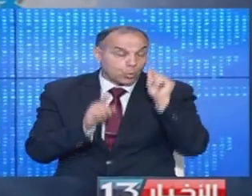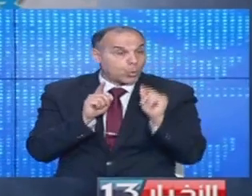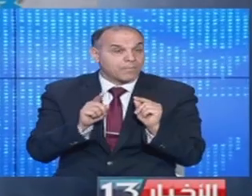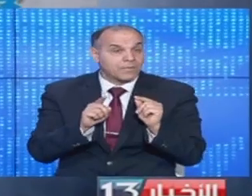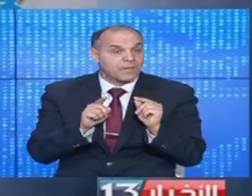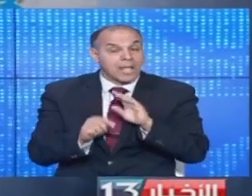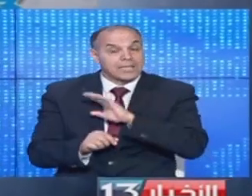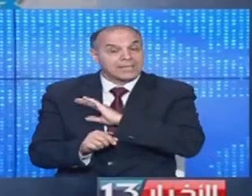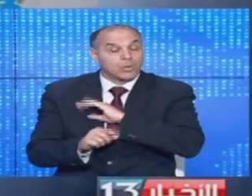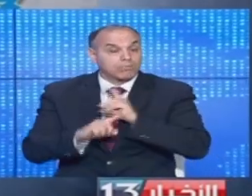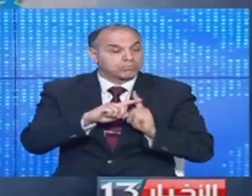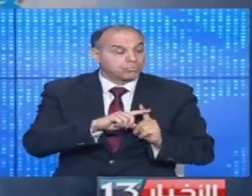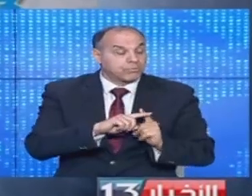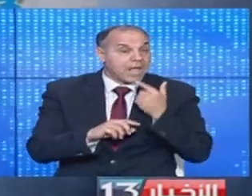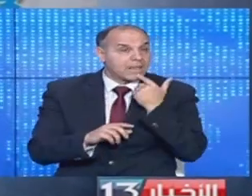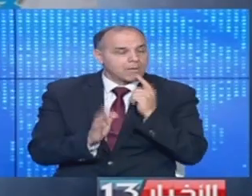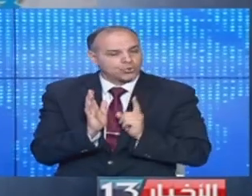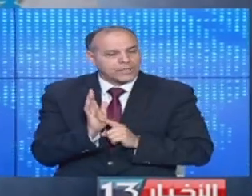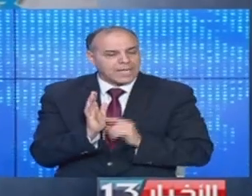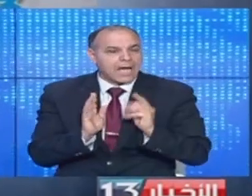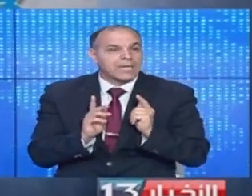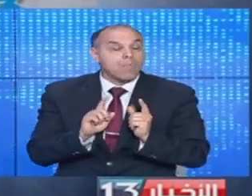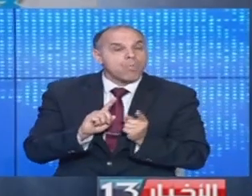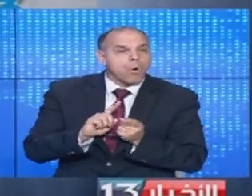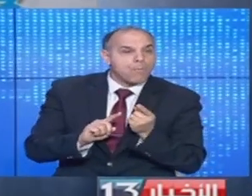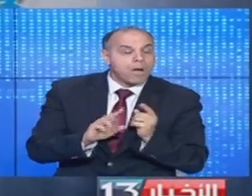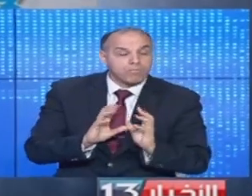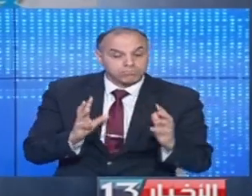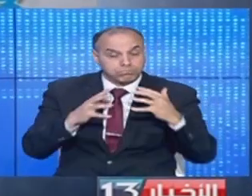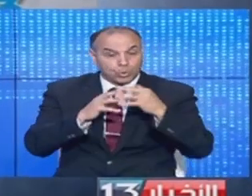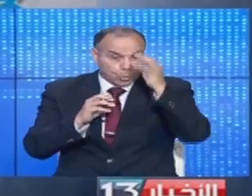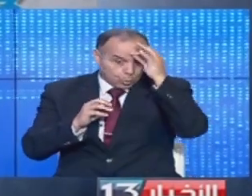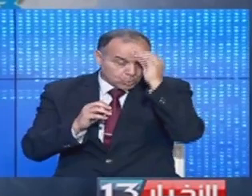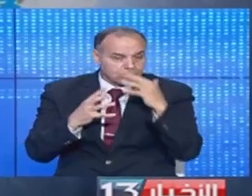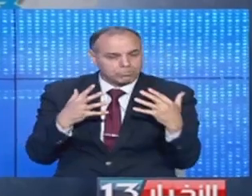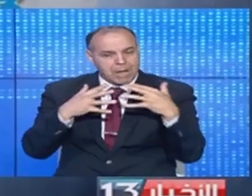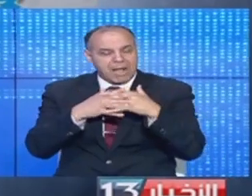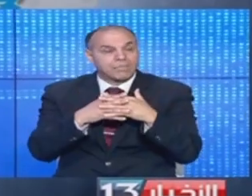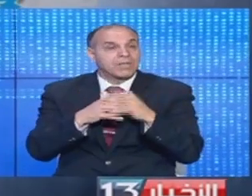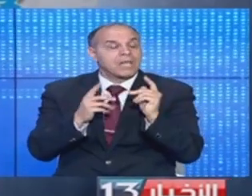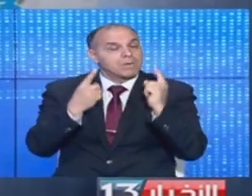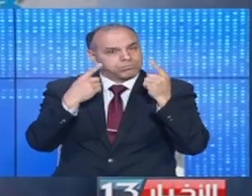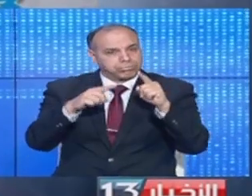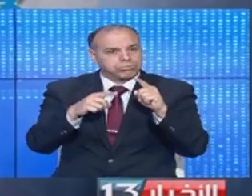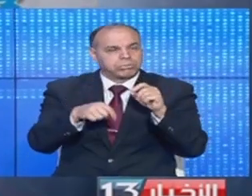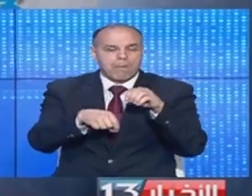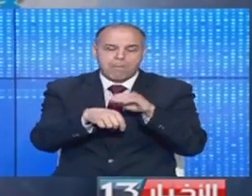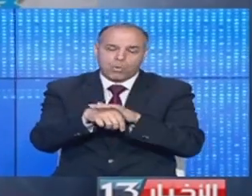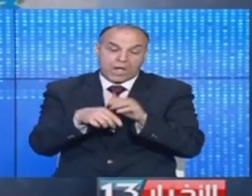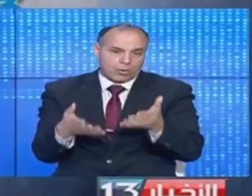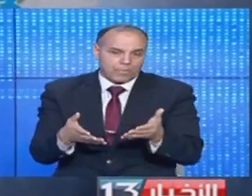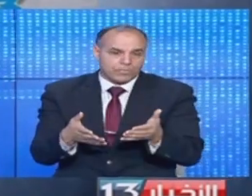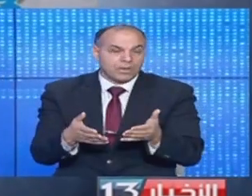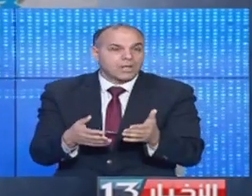ودورهم الايجابي مشددا على اهميه الوحده الوطنيه والتضامن في مواجهه هذه الاوضاع